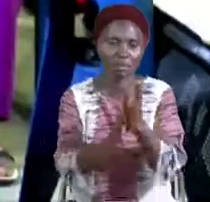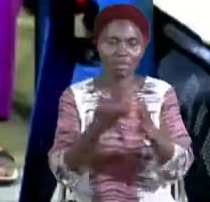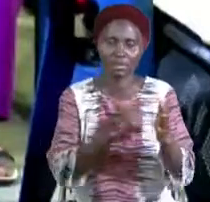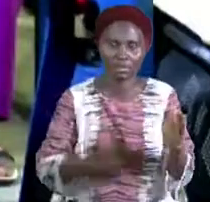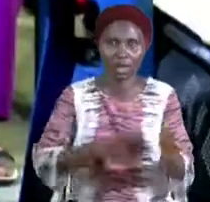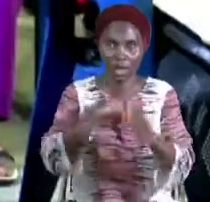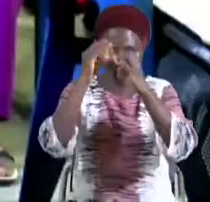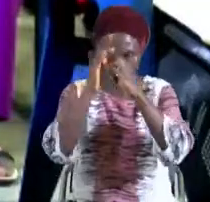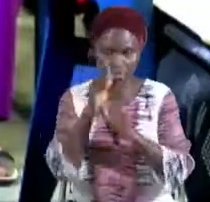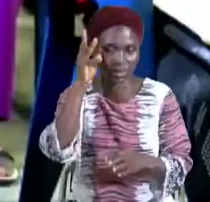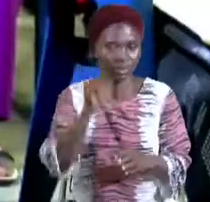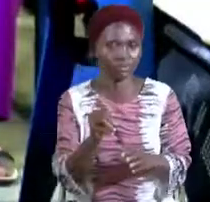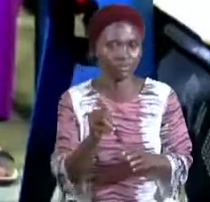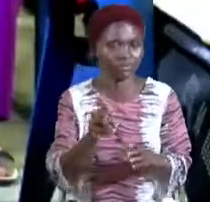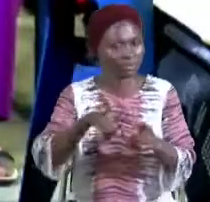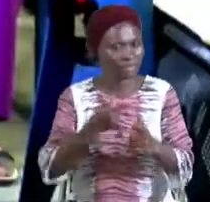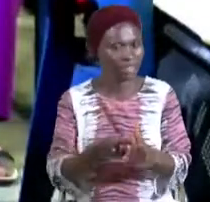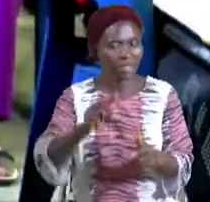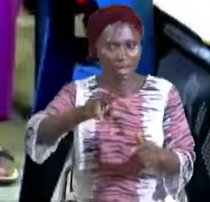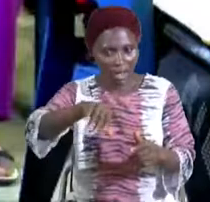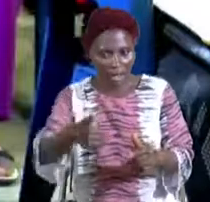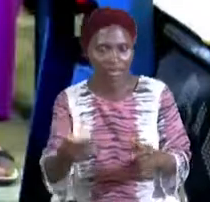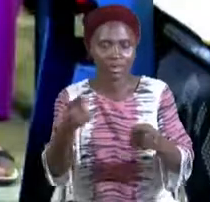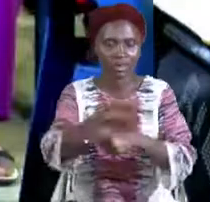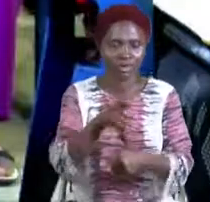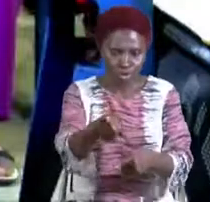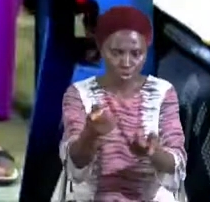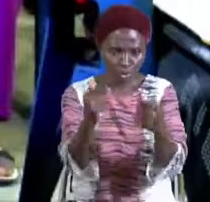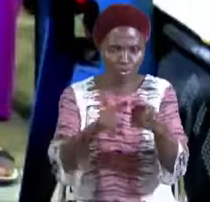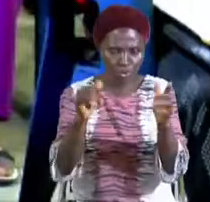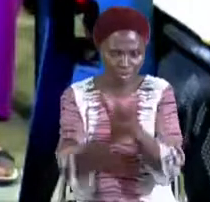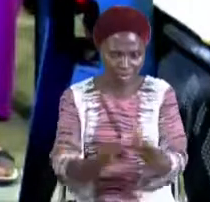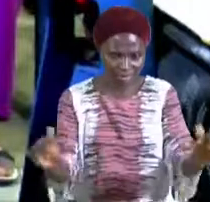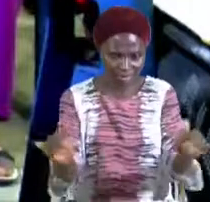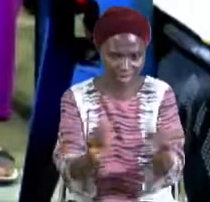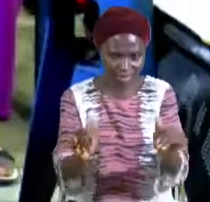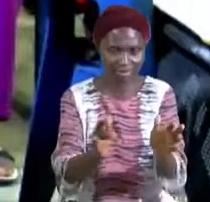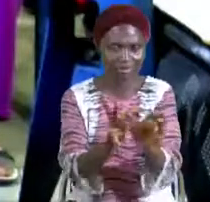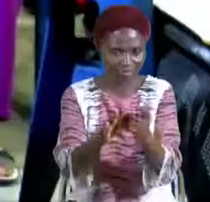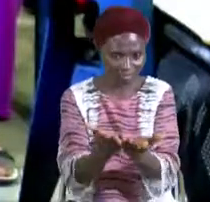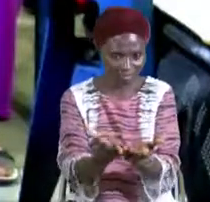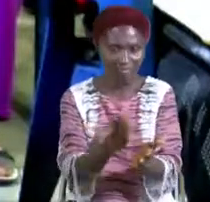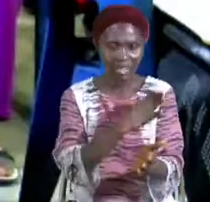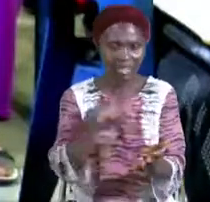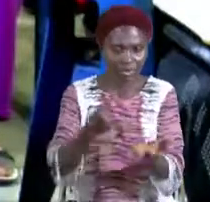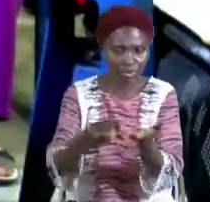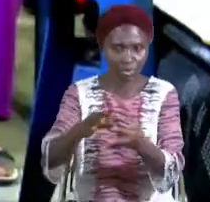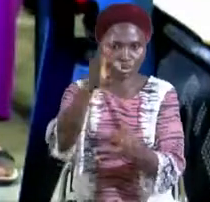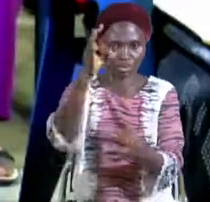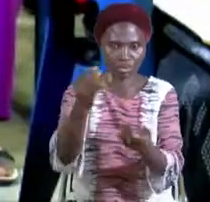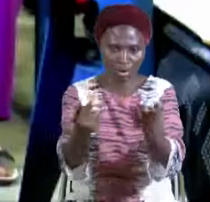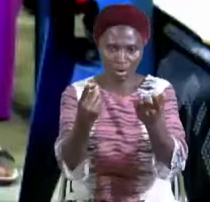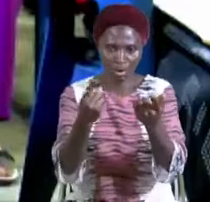tu l'adores. Un autre jour, tu viens à ce même passage, et le